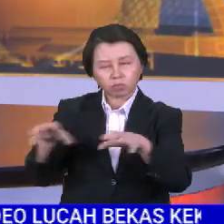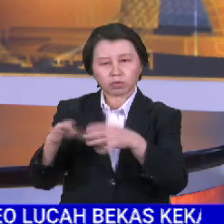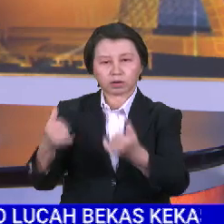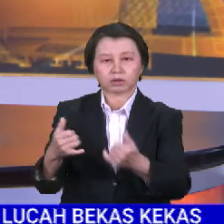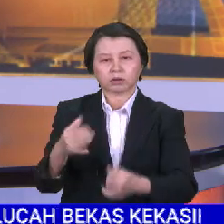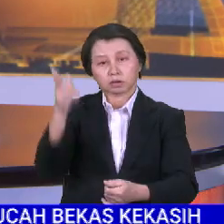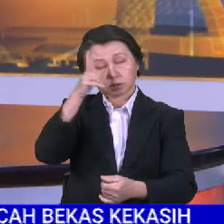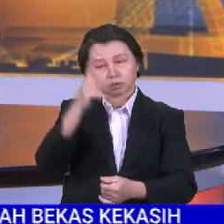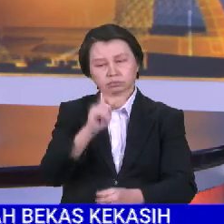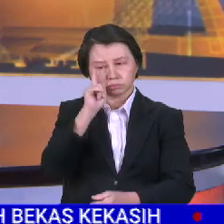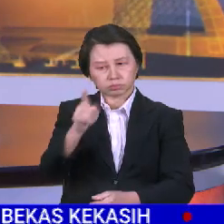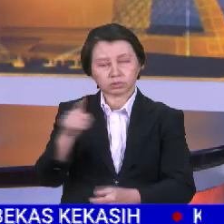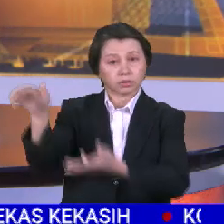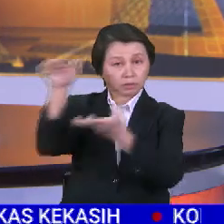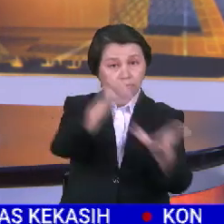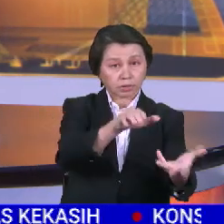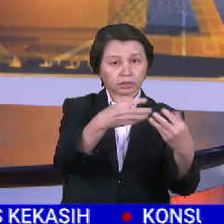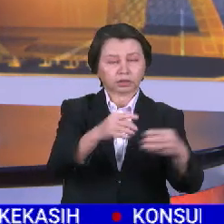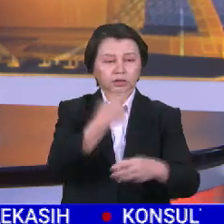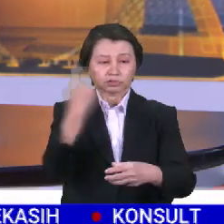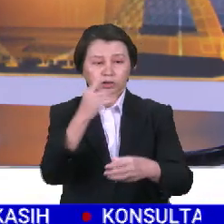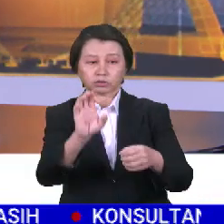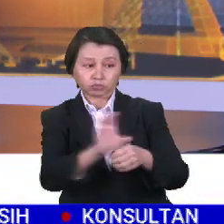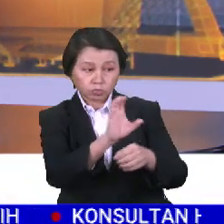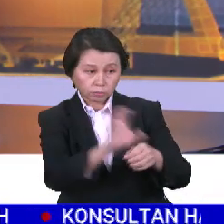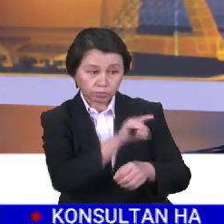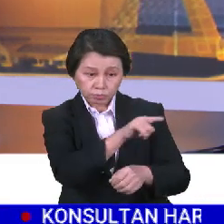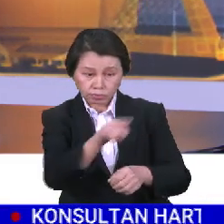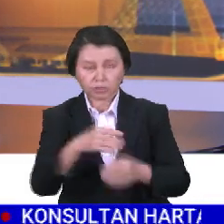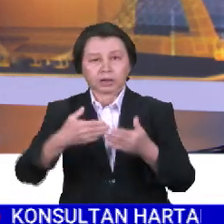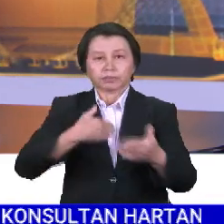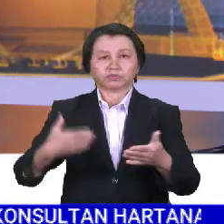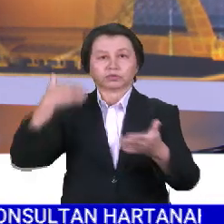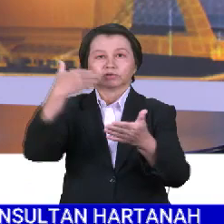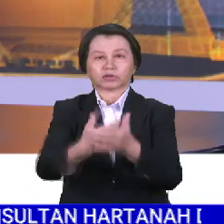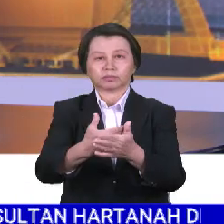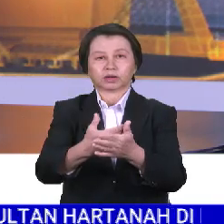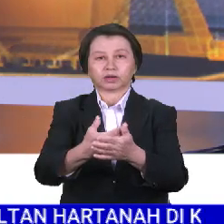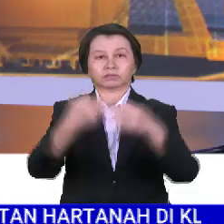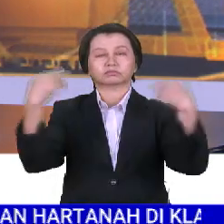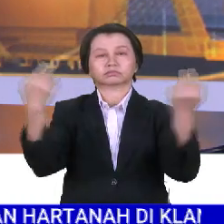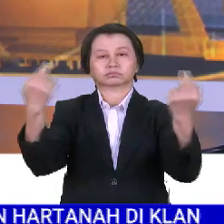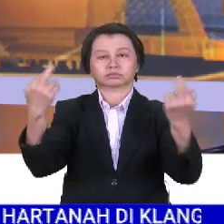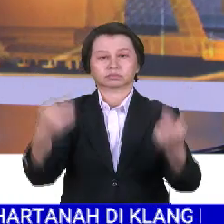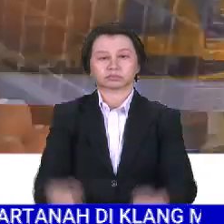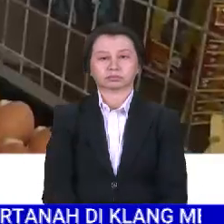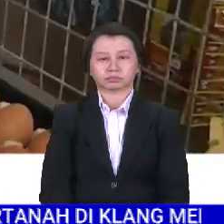kerajaan itu untuk memastikan bakalan berkenaan senjata mencukupi sebelum tiba musim perayaan